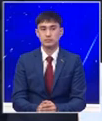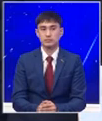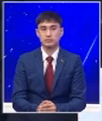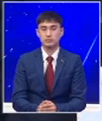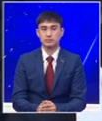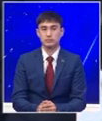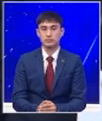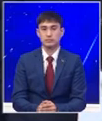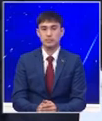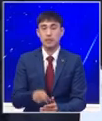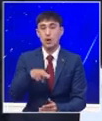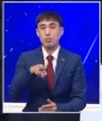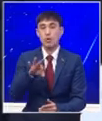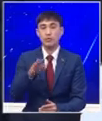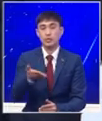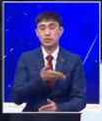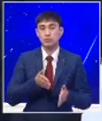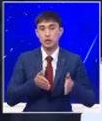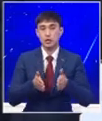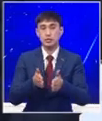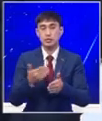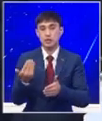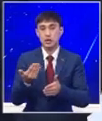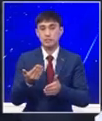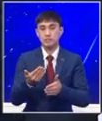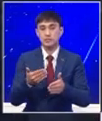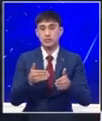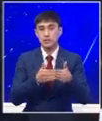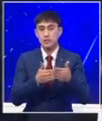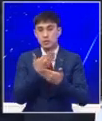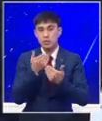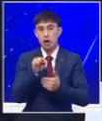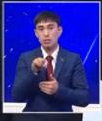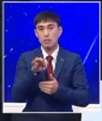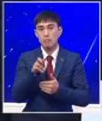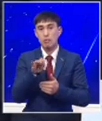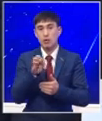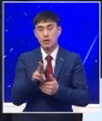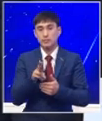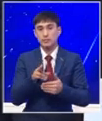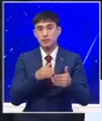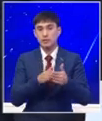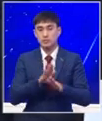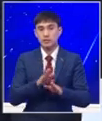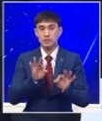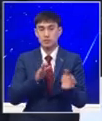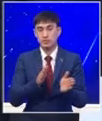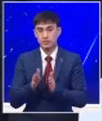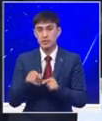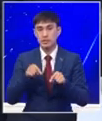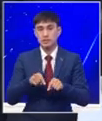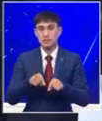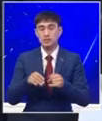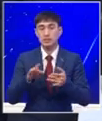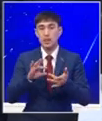По нашему коридору, там не задевает, да, напорка нас, да? Мы уже туда, ага. Не закидываем. Все, тогда здесь по